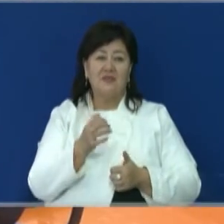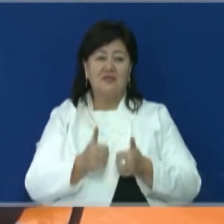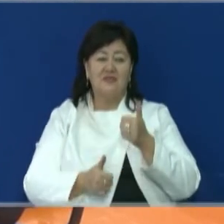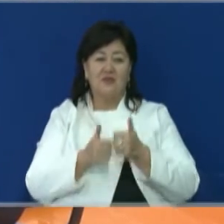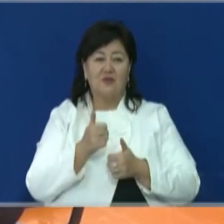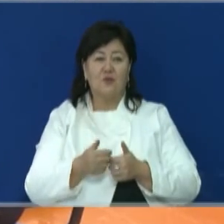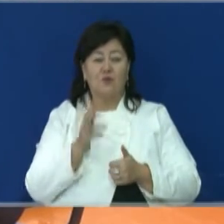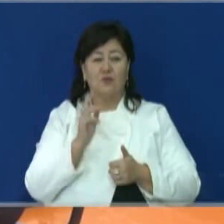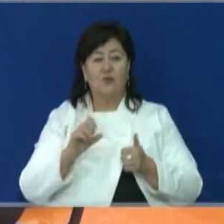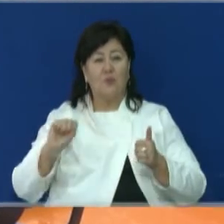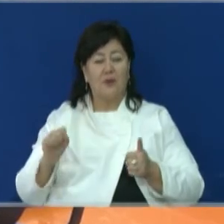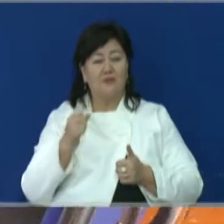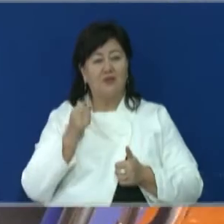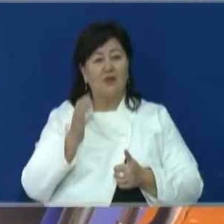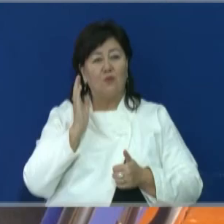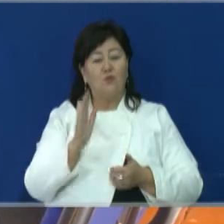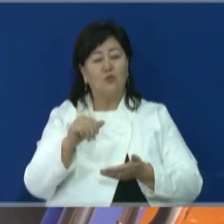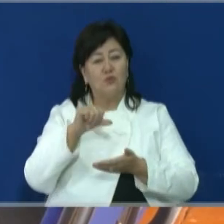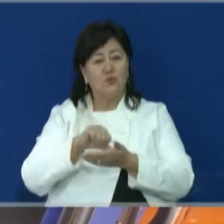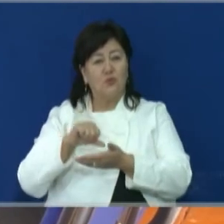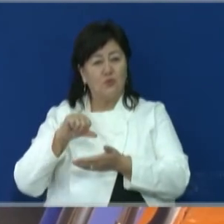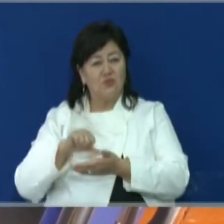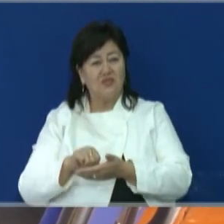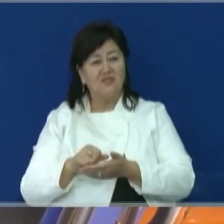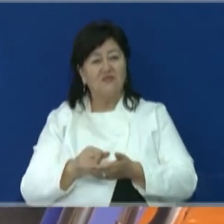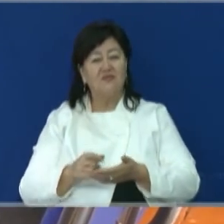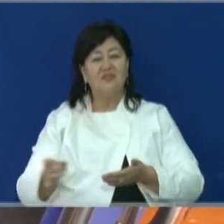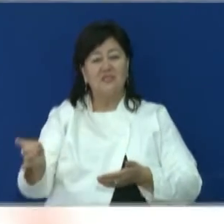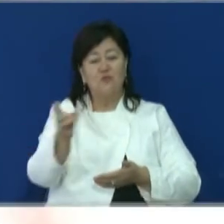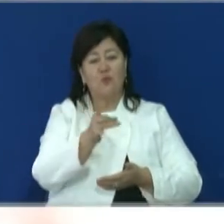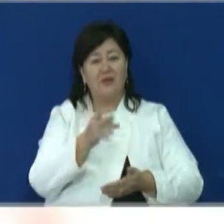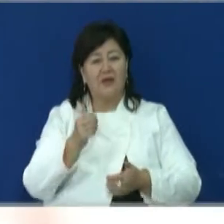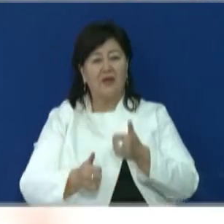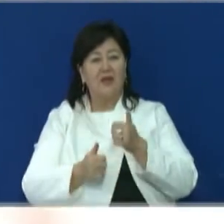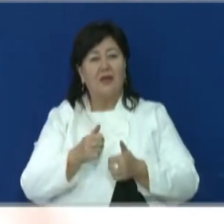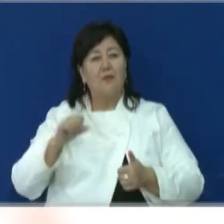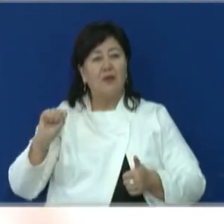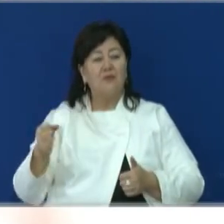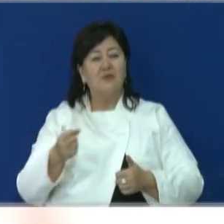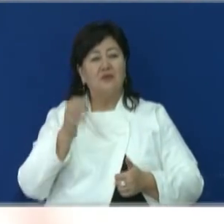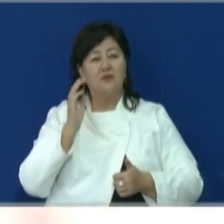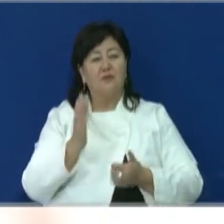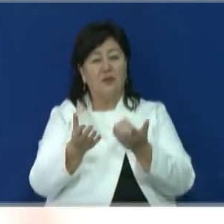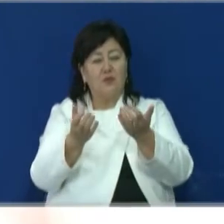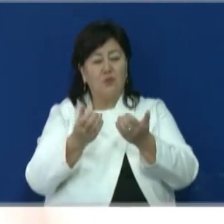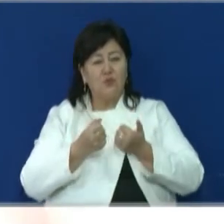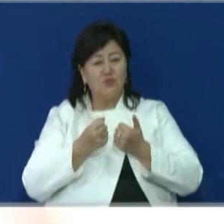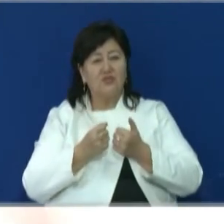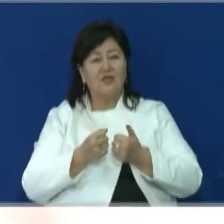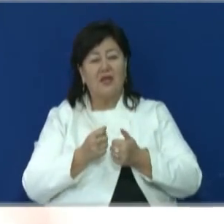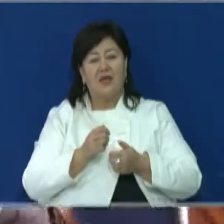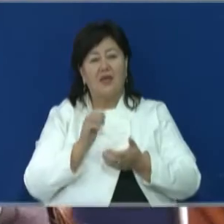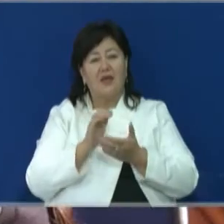шыққан оқушылар республикалық сында Абай облысының намысын қорғайтын болады. Жүлделі орын алғандар дәрежелі дипломдар мен бағалы